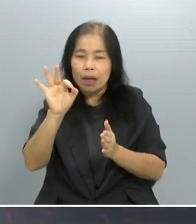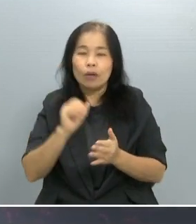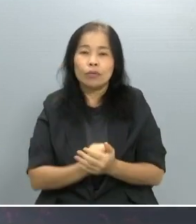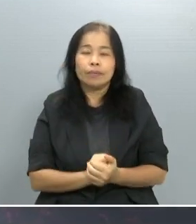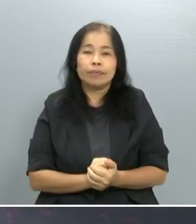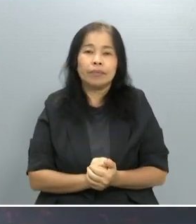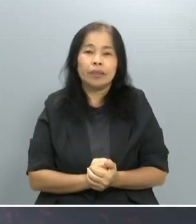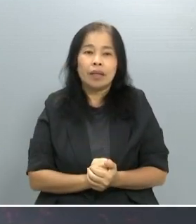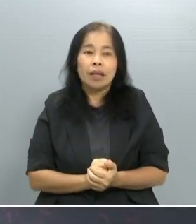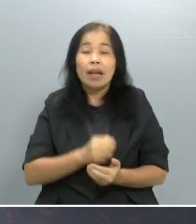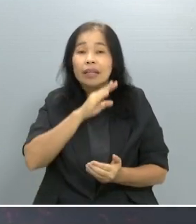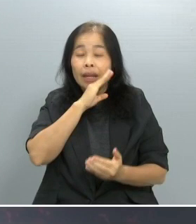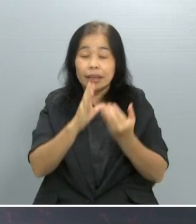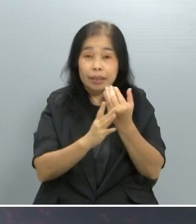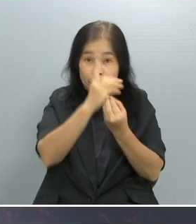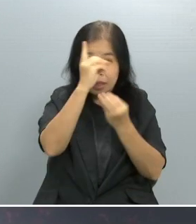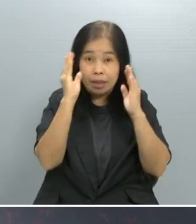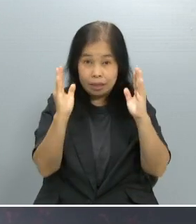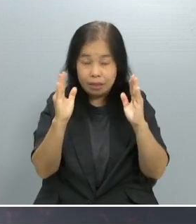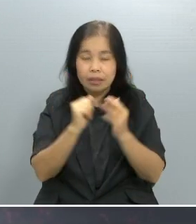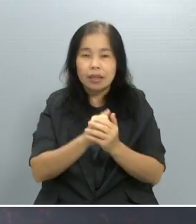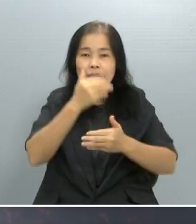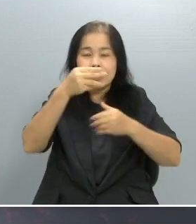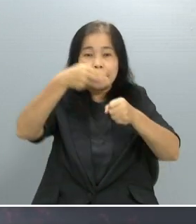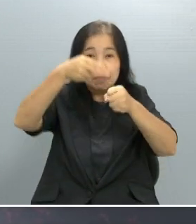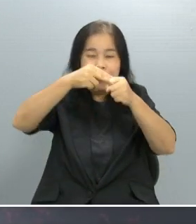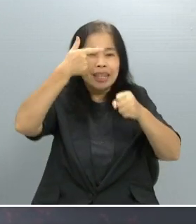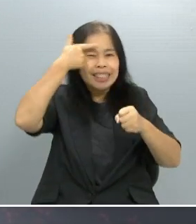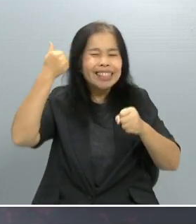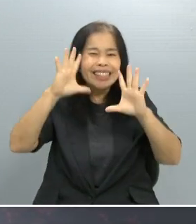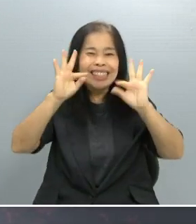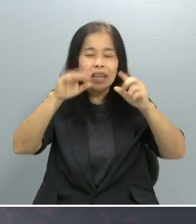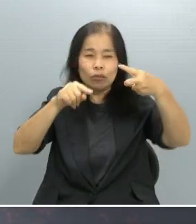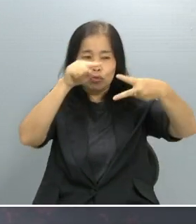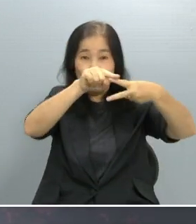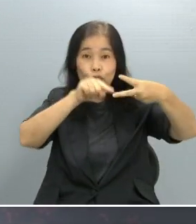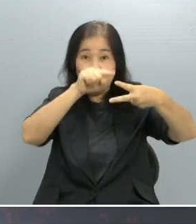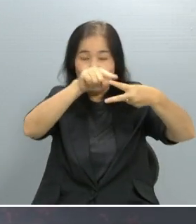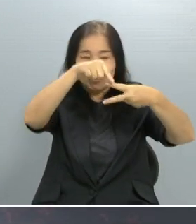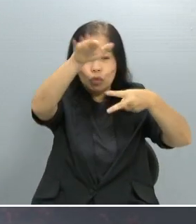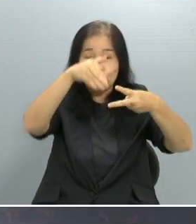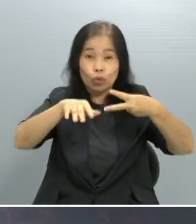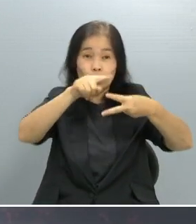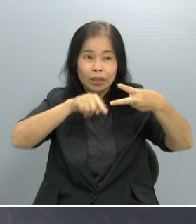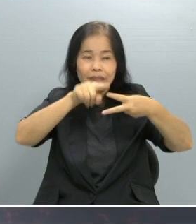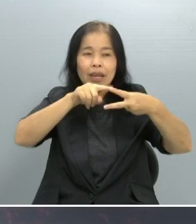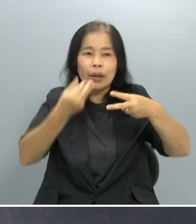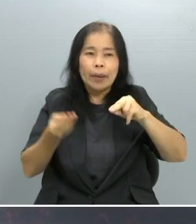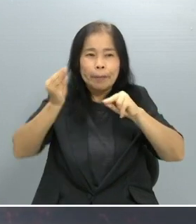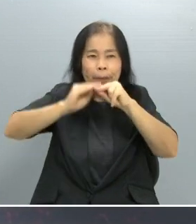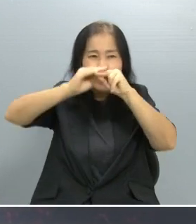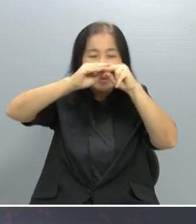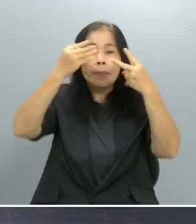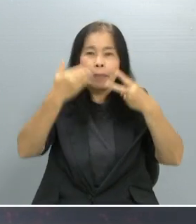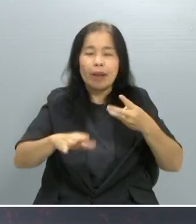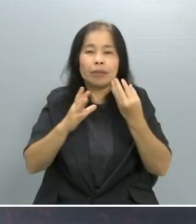ลถ้าเทียบเป็รายสัปดาห์ น้มนทั้งสองตลาดเพิ่มขึน 0.5%เพิ่มขึนต่อเื่องเป็สัปดาหที่ 7 แล้วนะคะ